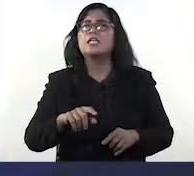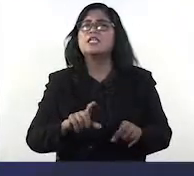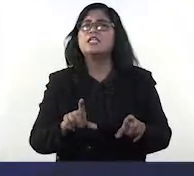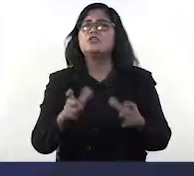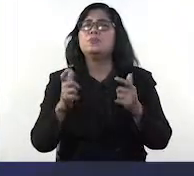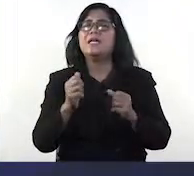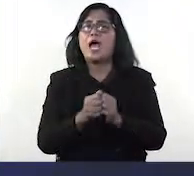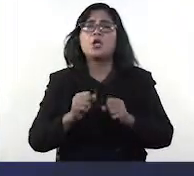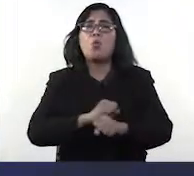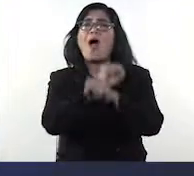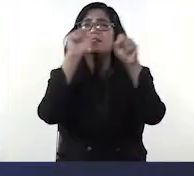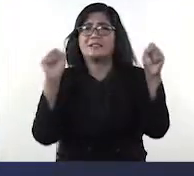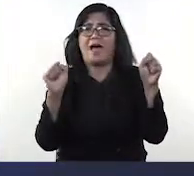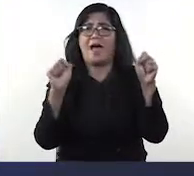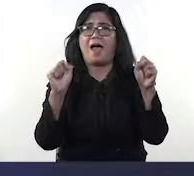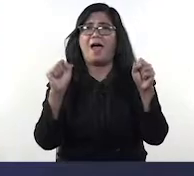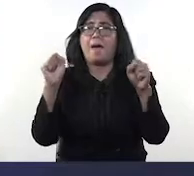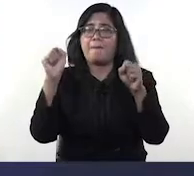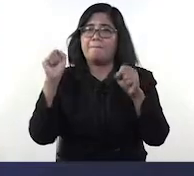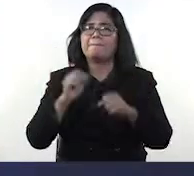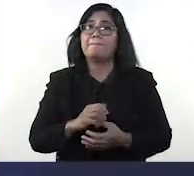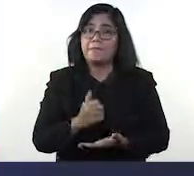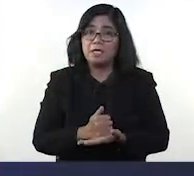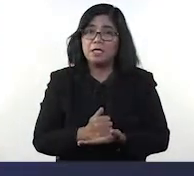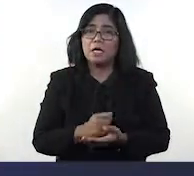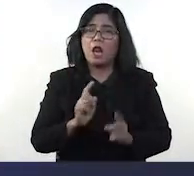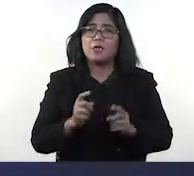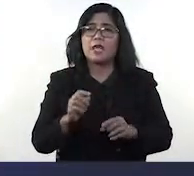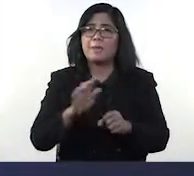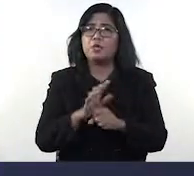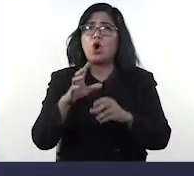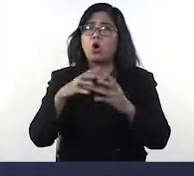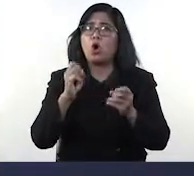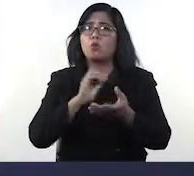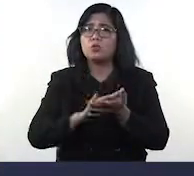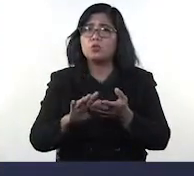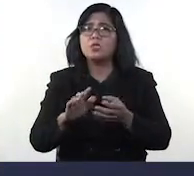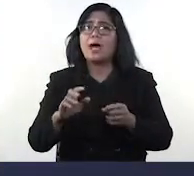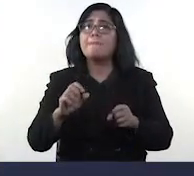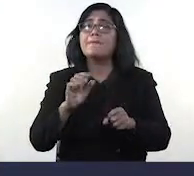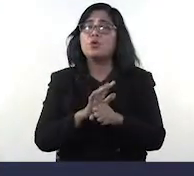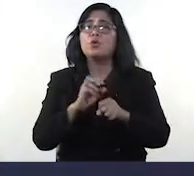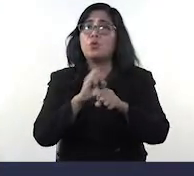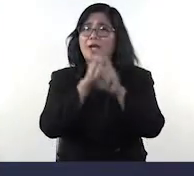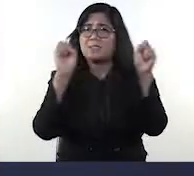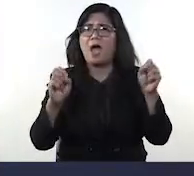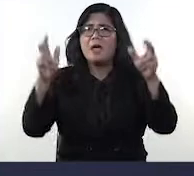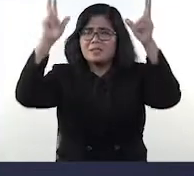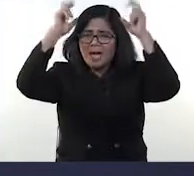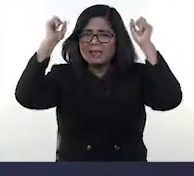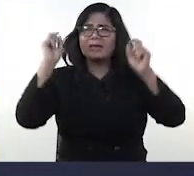kau tanya sama saya Kenapa share video belum Kuasa karena dunia ini punya kuasa setan punya kuasa